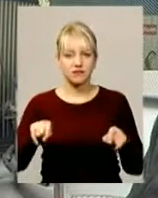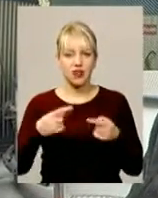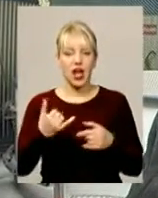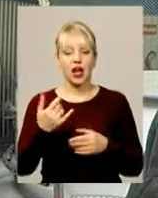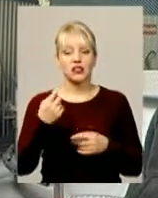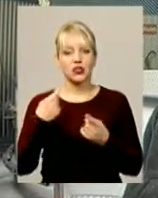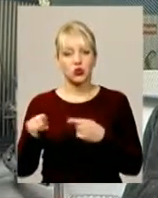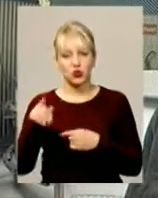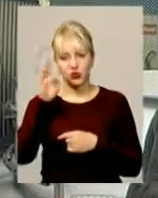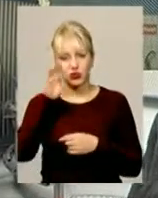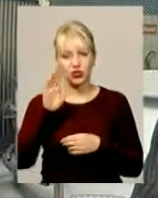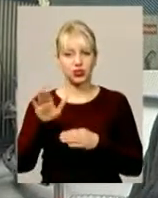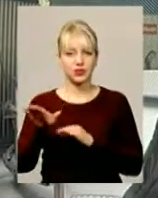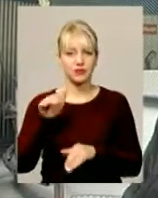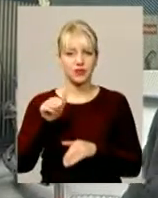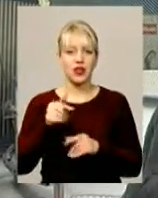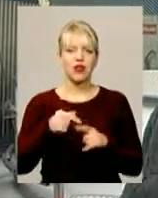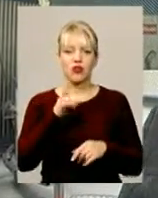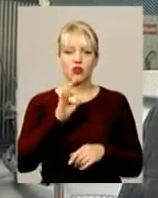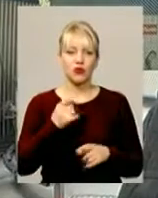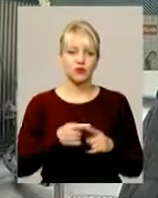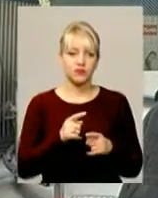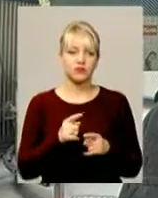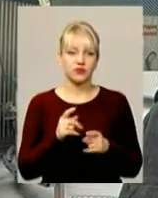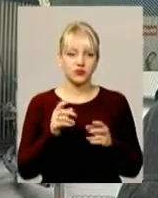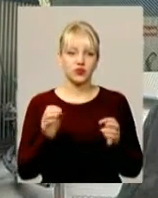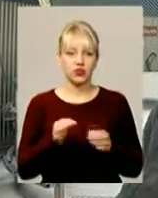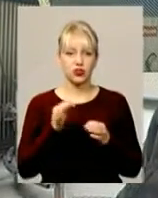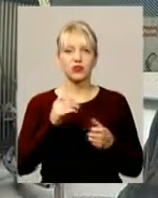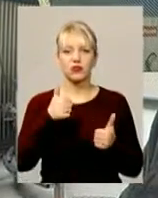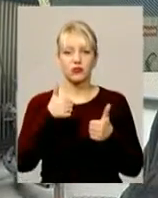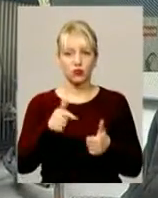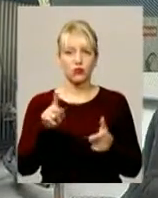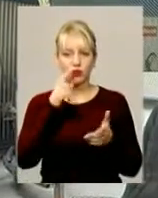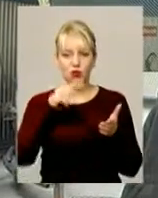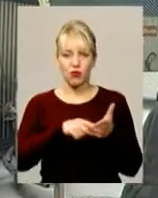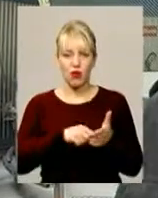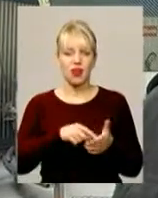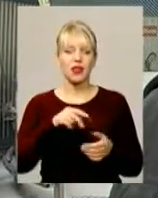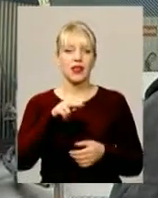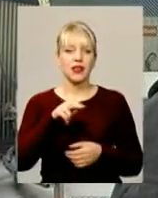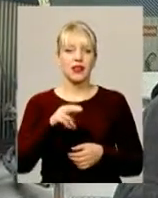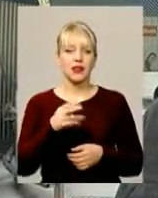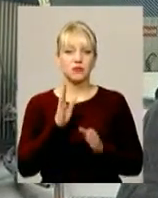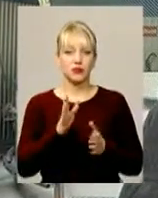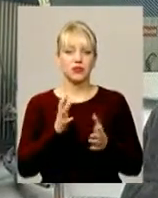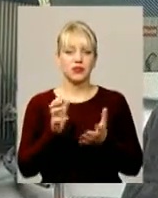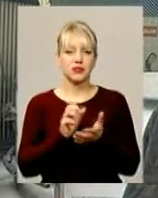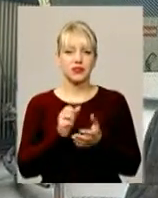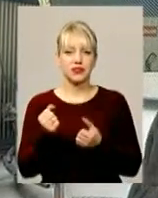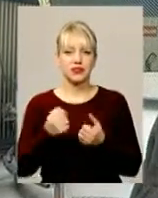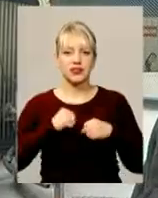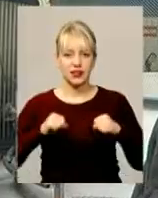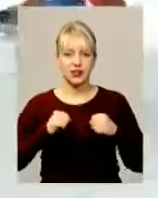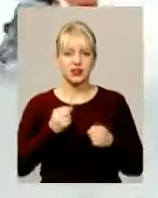це трохи накладно для нас. ми, ну, нічого, попали в плей-офф. Зараз будемо грати за 3-4 місце. Я думаю, що ми там